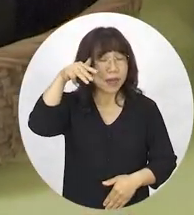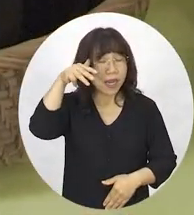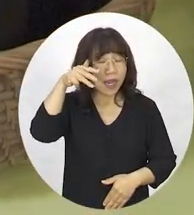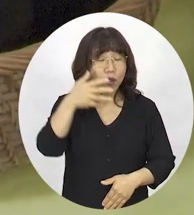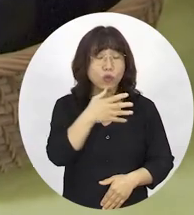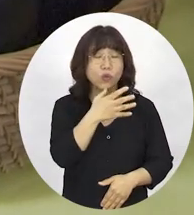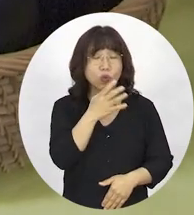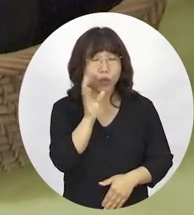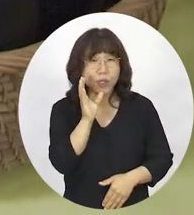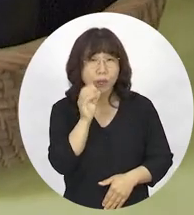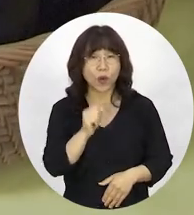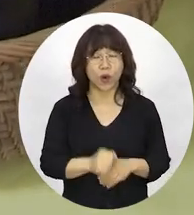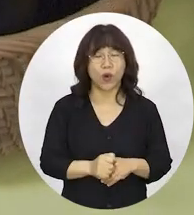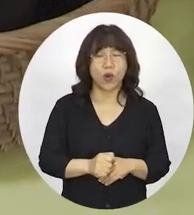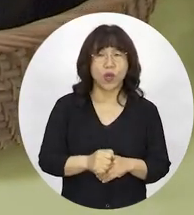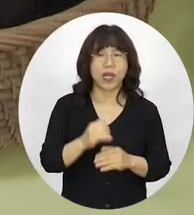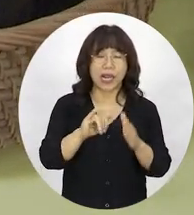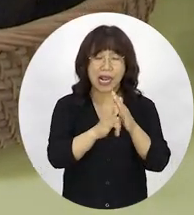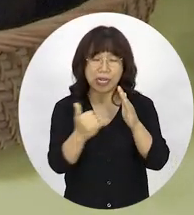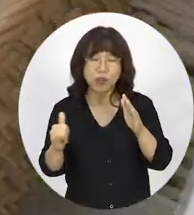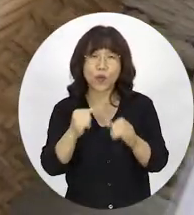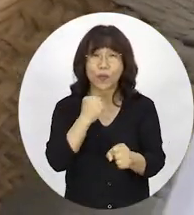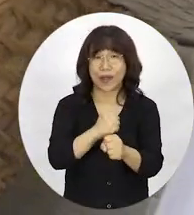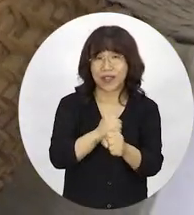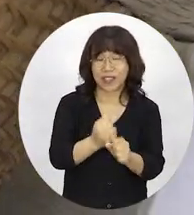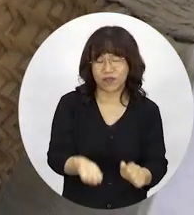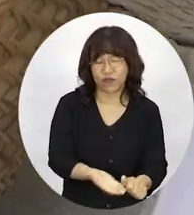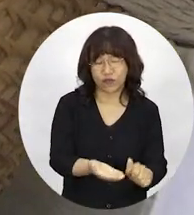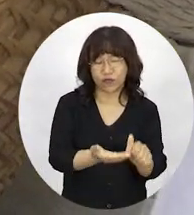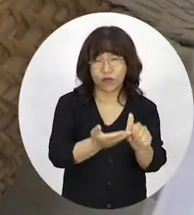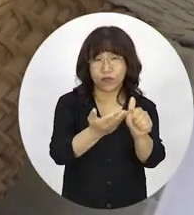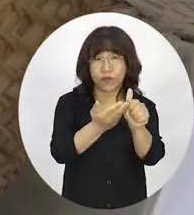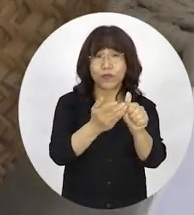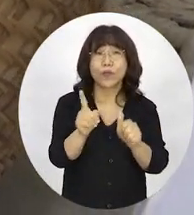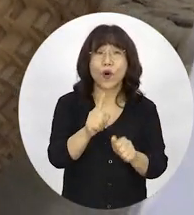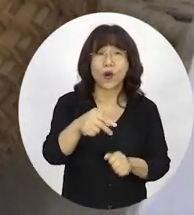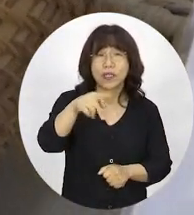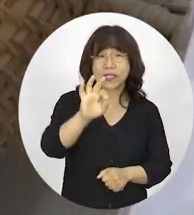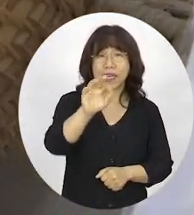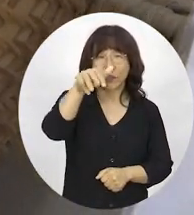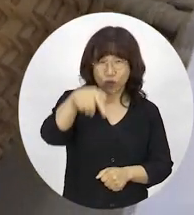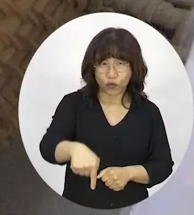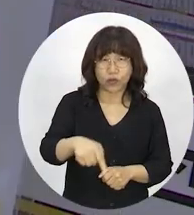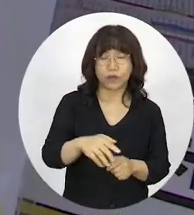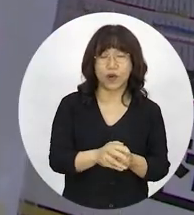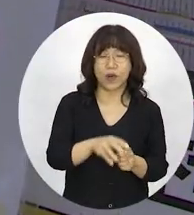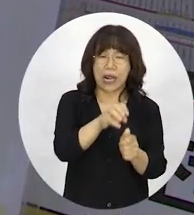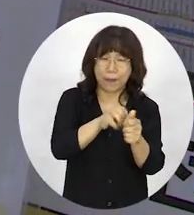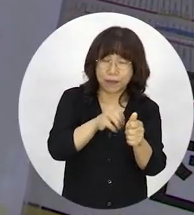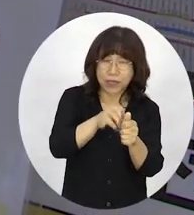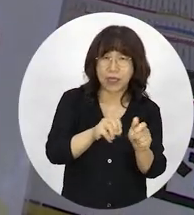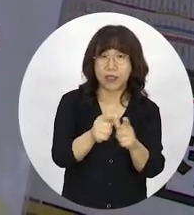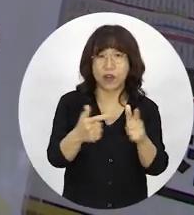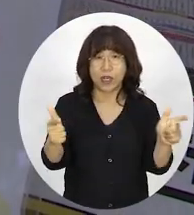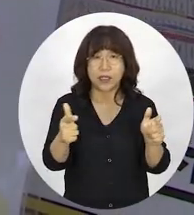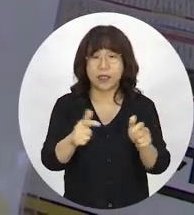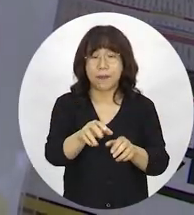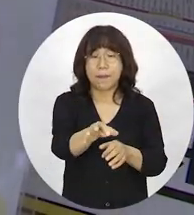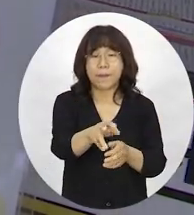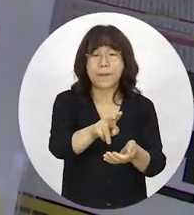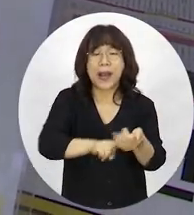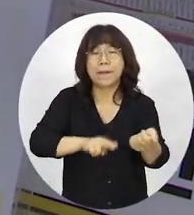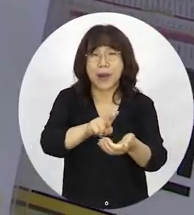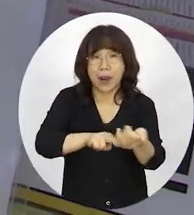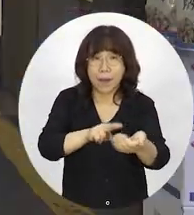안심시장에서는 치매 어르신과 보호자가 직접 재배한 감자, 상추, 깻잎 등을 직접 판매도 해보고 가상화폐로